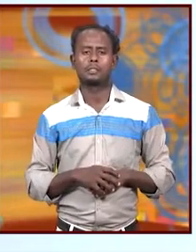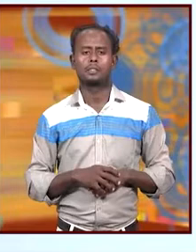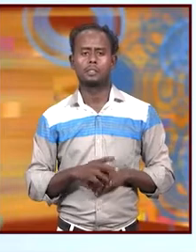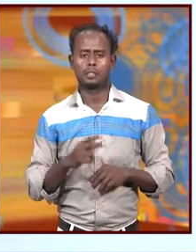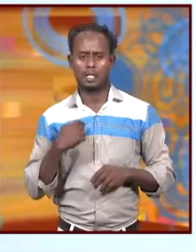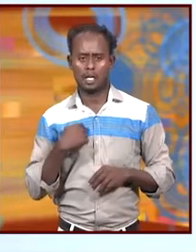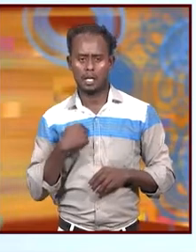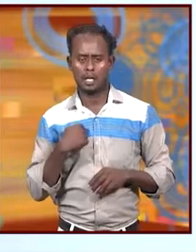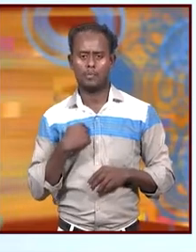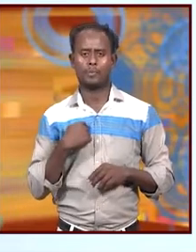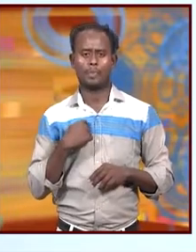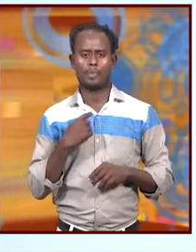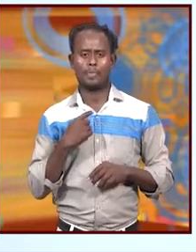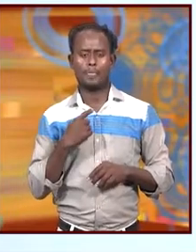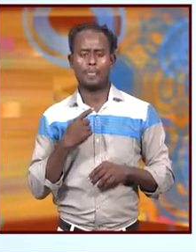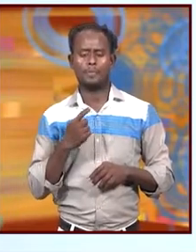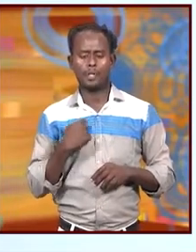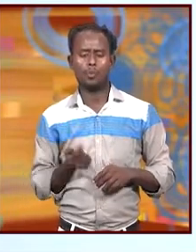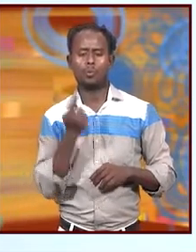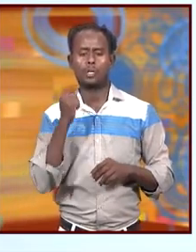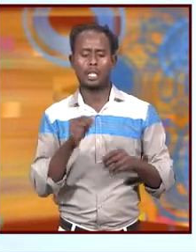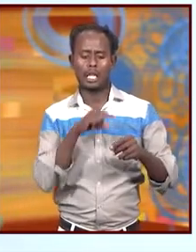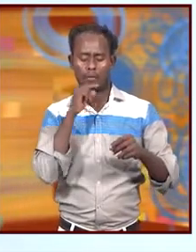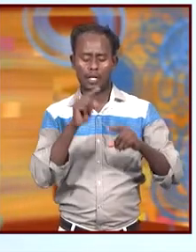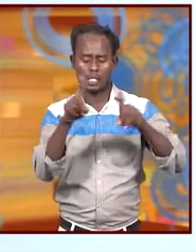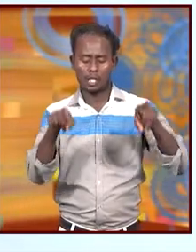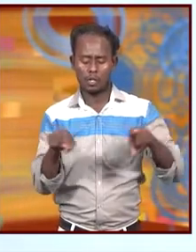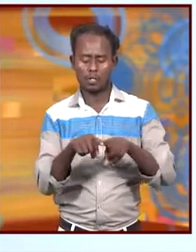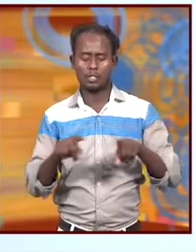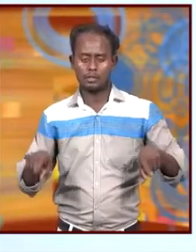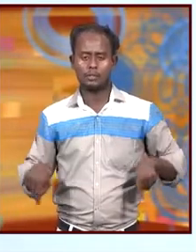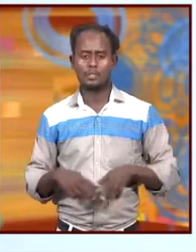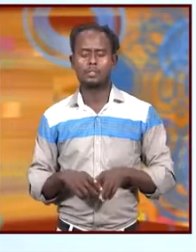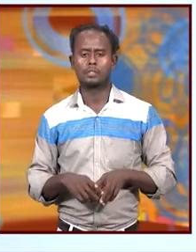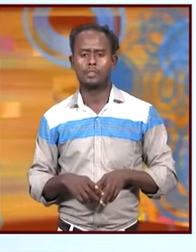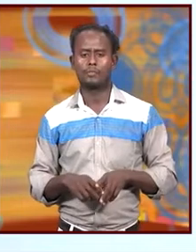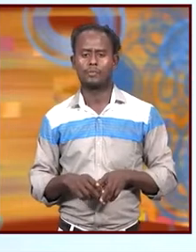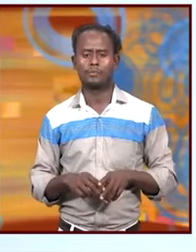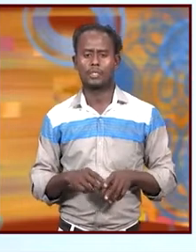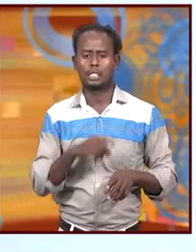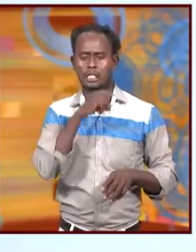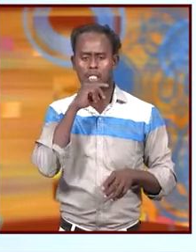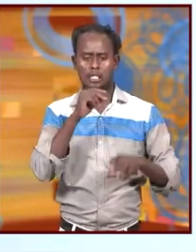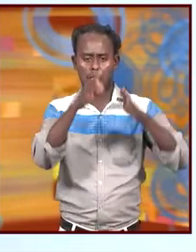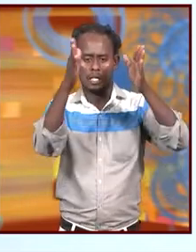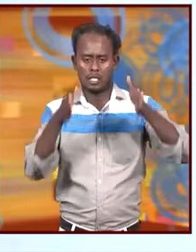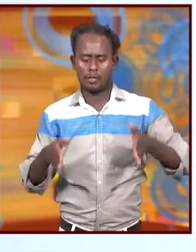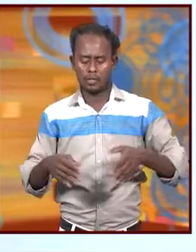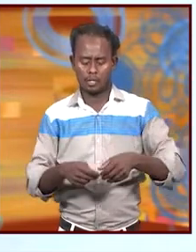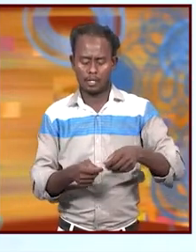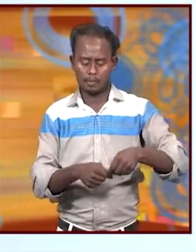வேண்டிய தேவையான சதுரங்கள் இஸ் ஈக்குவல் டு செவ்வகத்தினுடைய